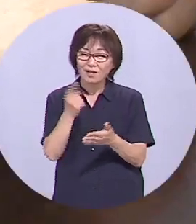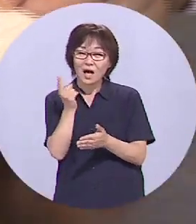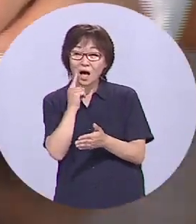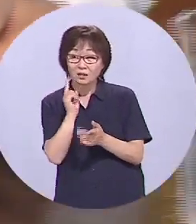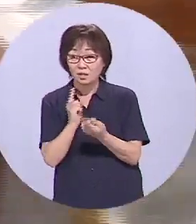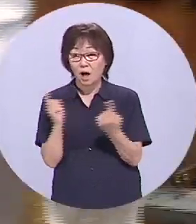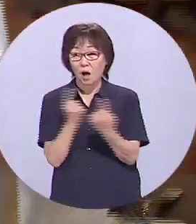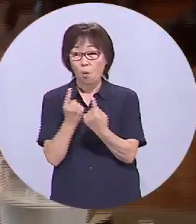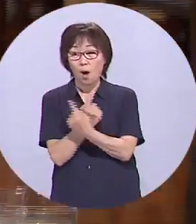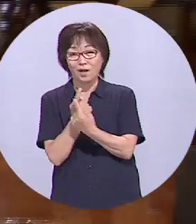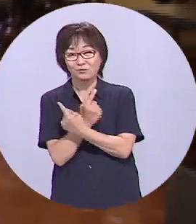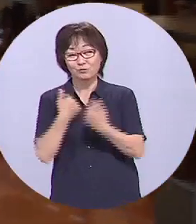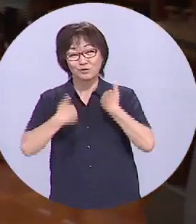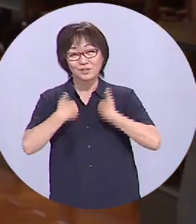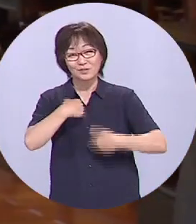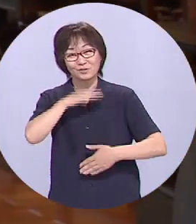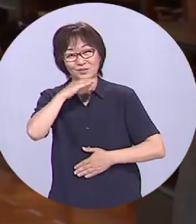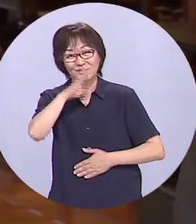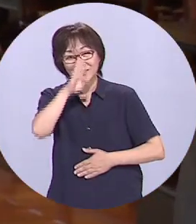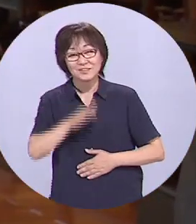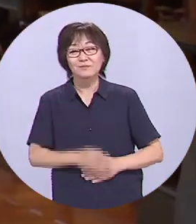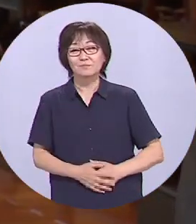。 いただきます。